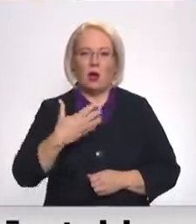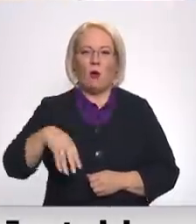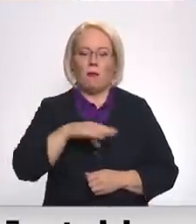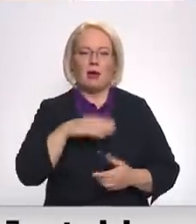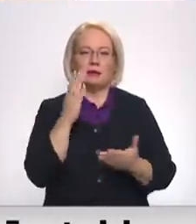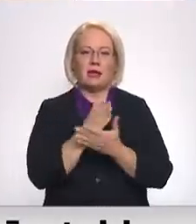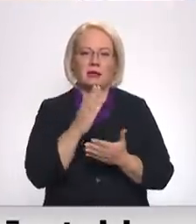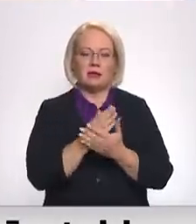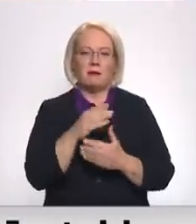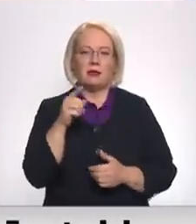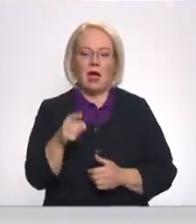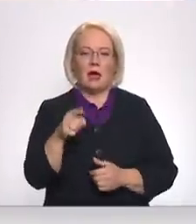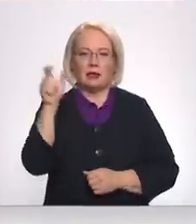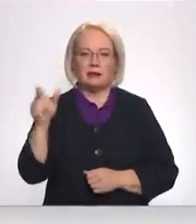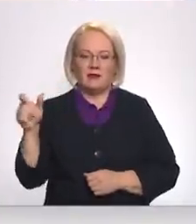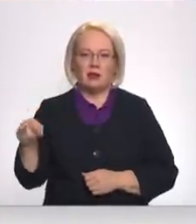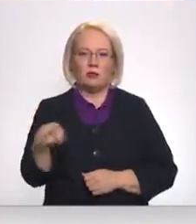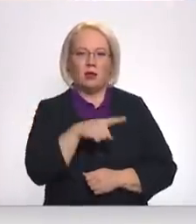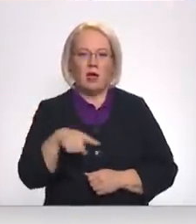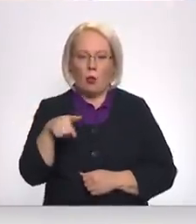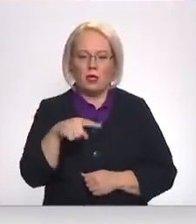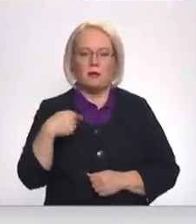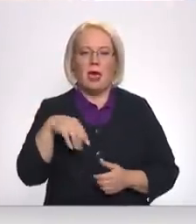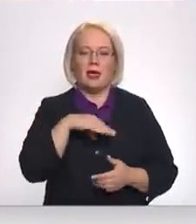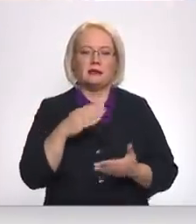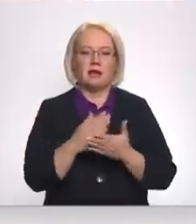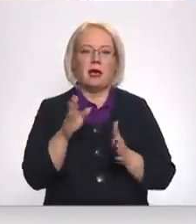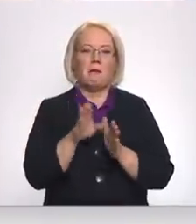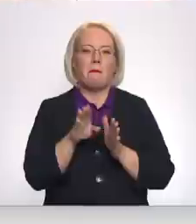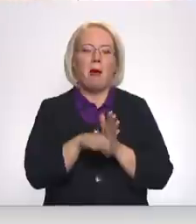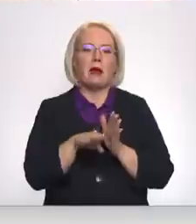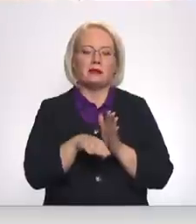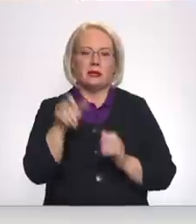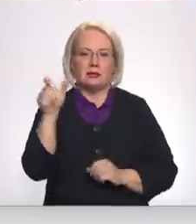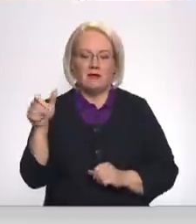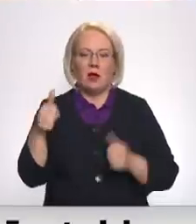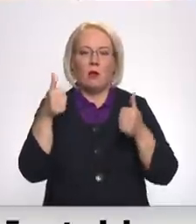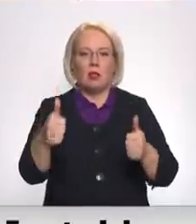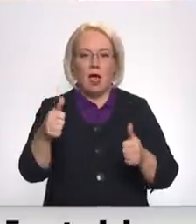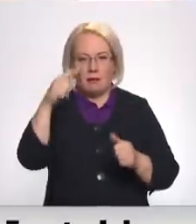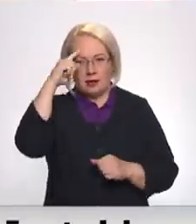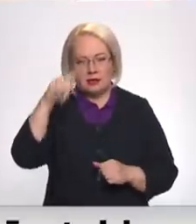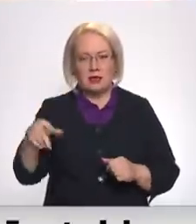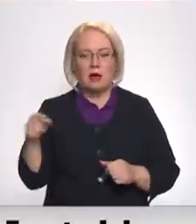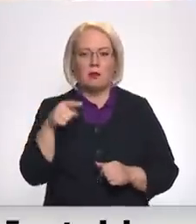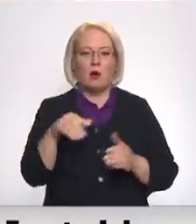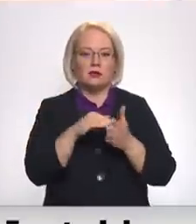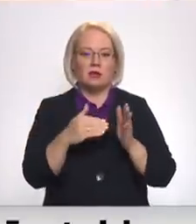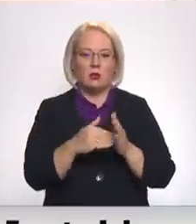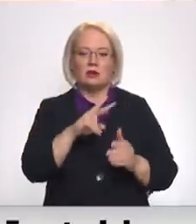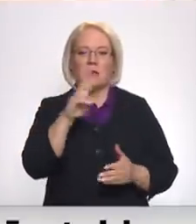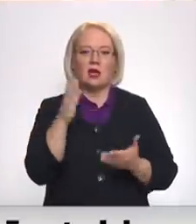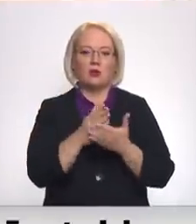no tautas. Mēs esam parasti cilvēki, bet mēs ļoti labi pārzinām to situāciju, kas tagad notiek